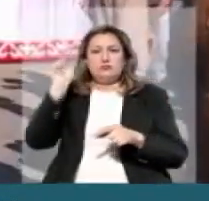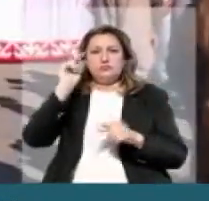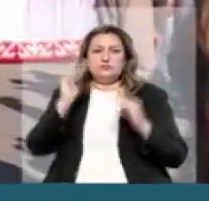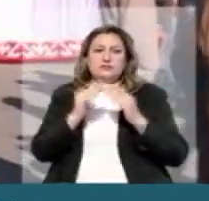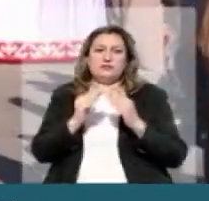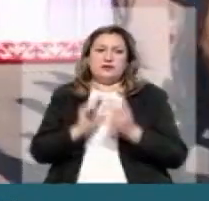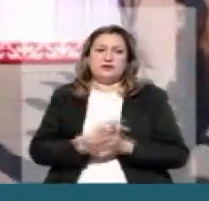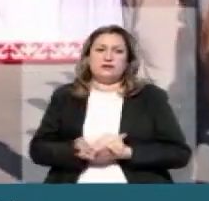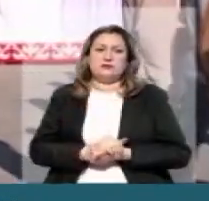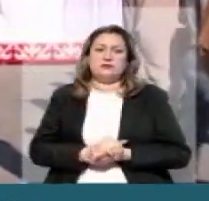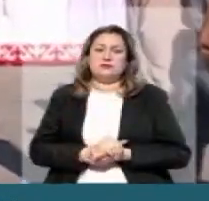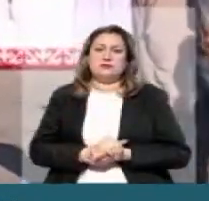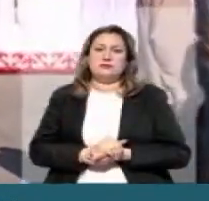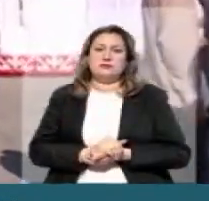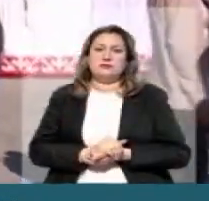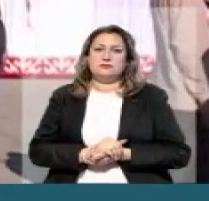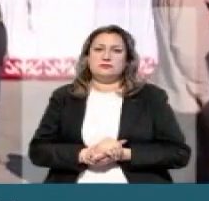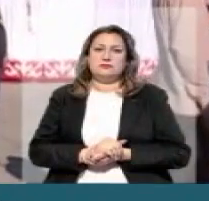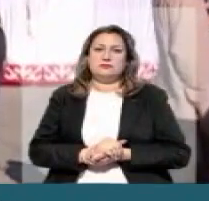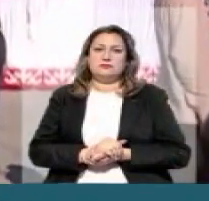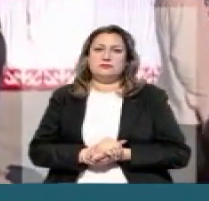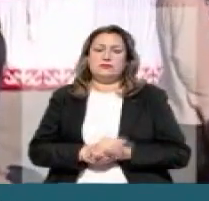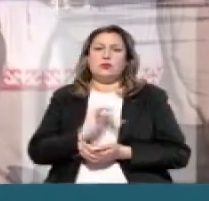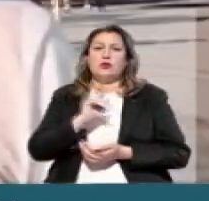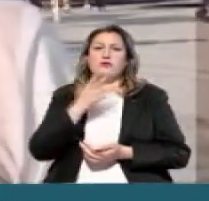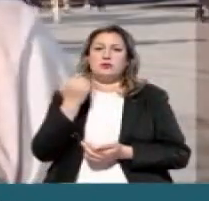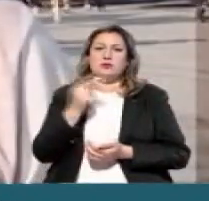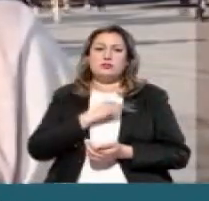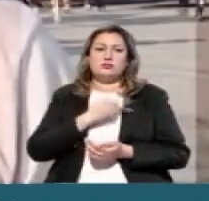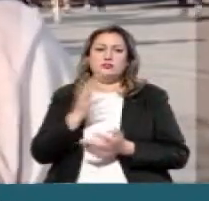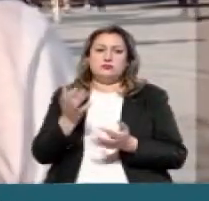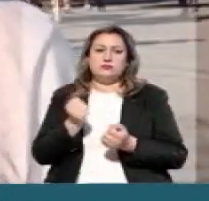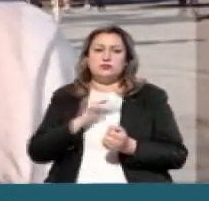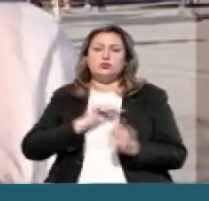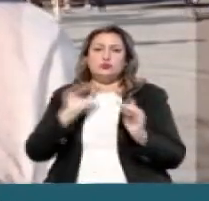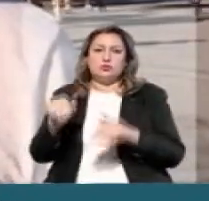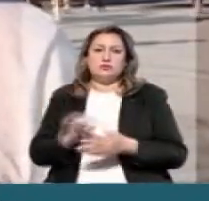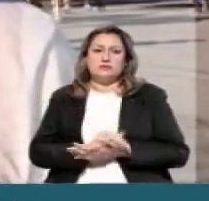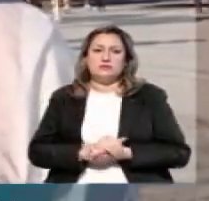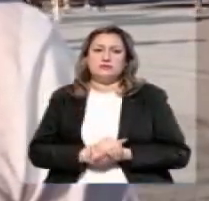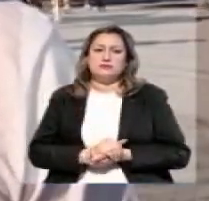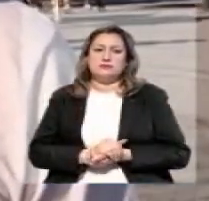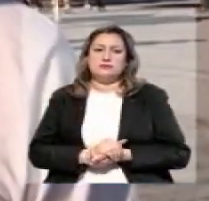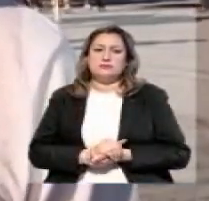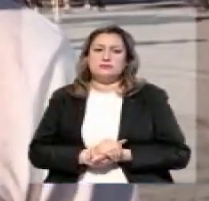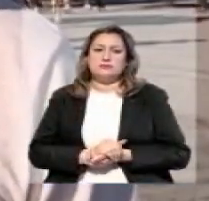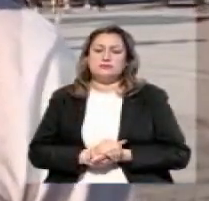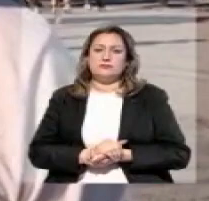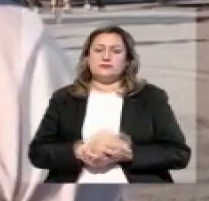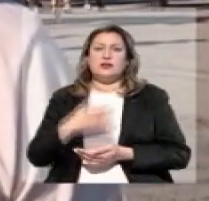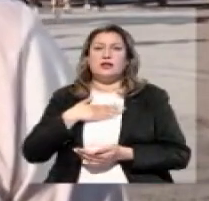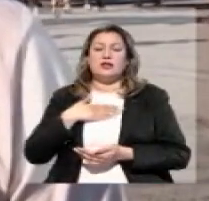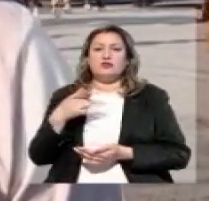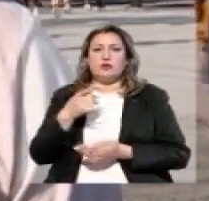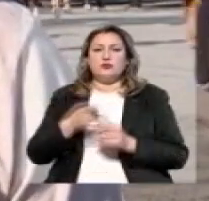жұмсалмайды. Игі істі кәсіпкерлер мен іскер жандар қаржыландырады. Бұл біздің өңіріміз үшін өте маңызды шаралардың бірі,